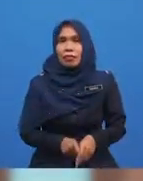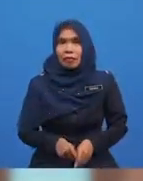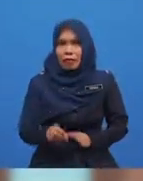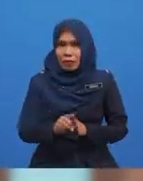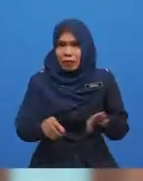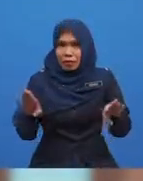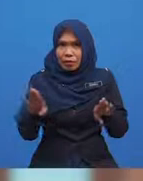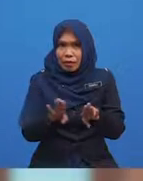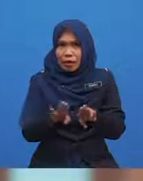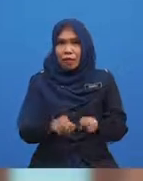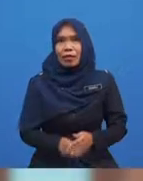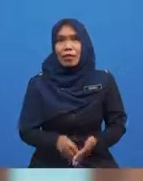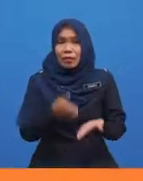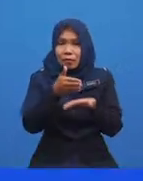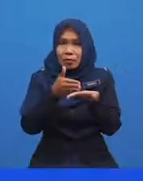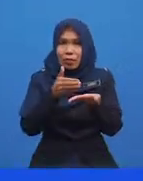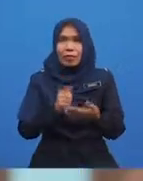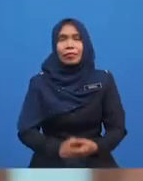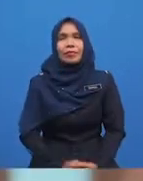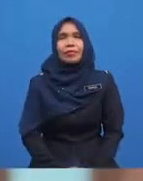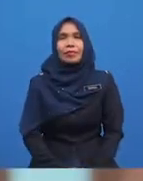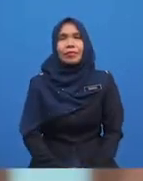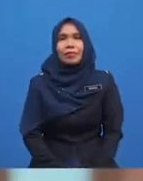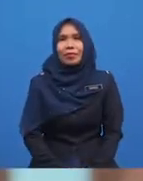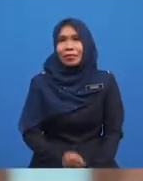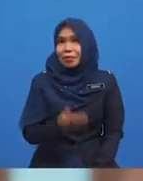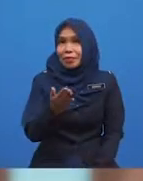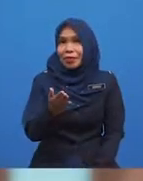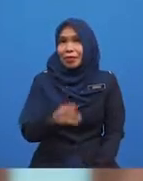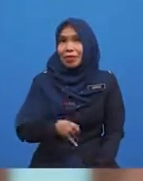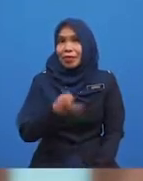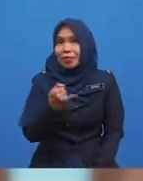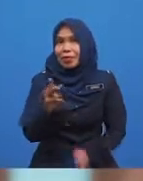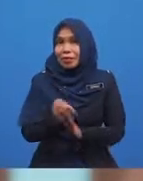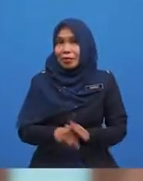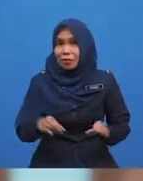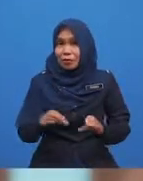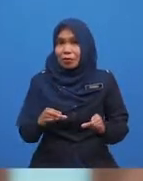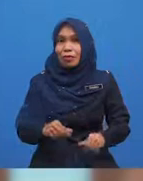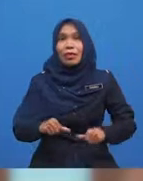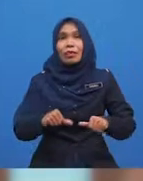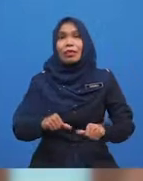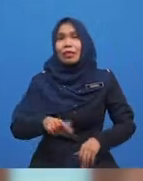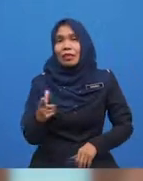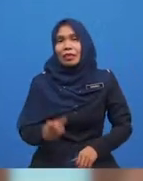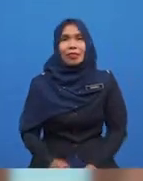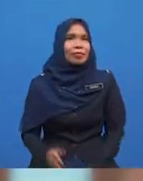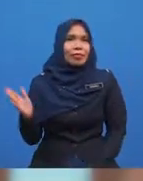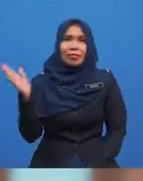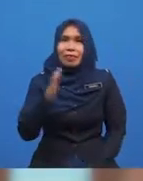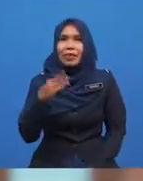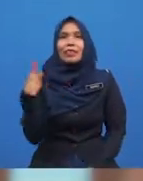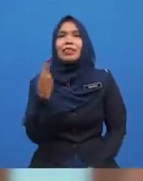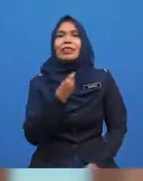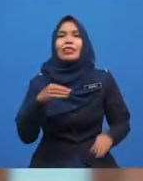sebagai separuh. Kamu ingin mencuba aktiviti lain? Mari kita